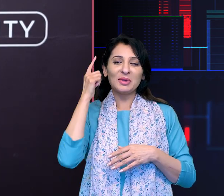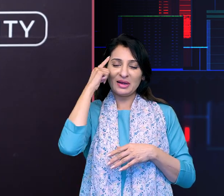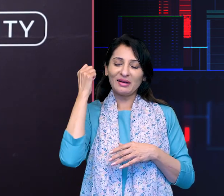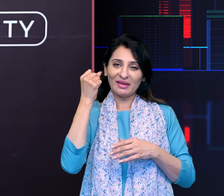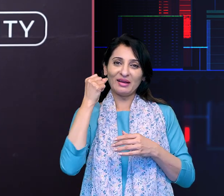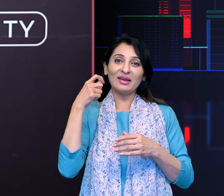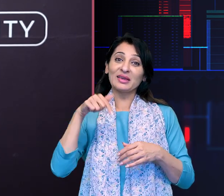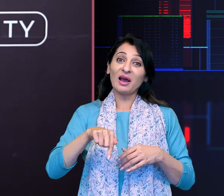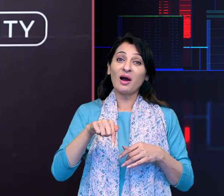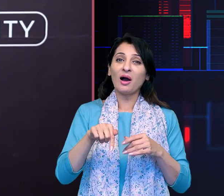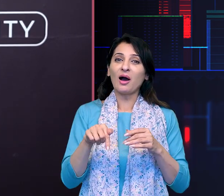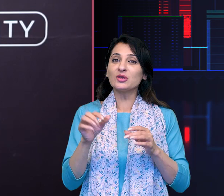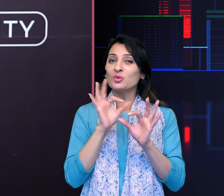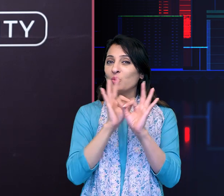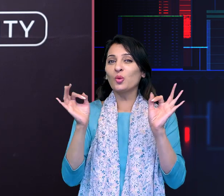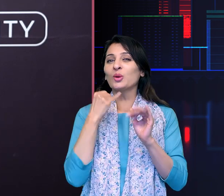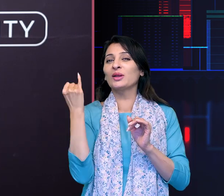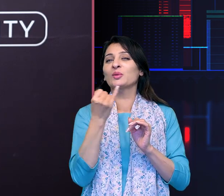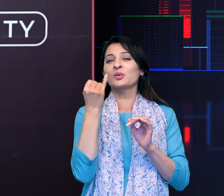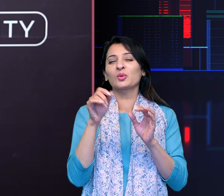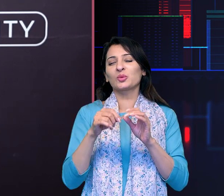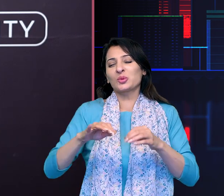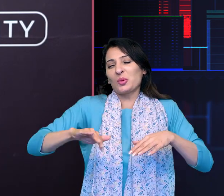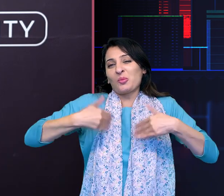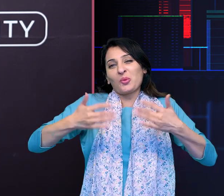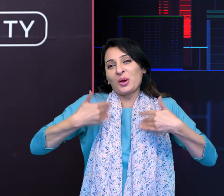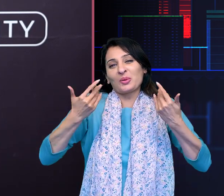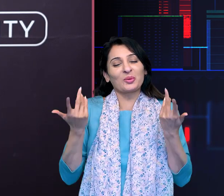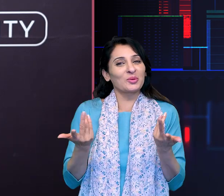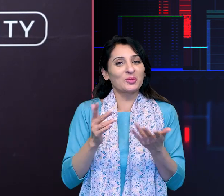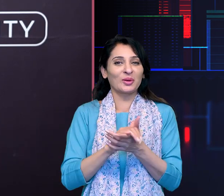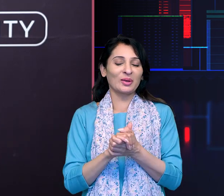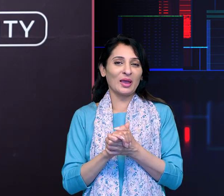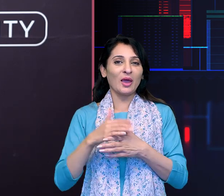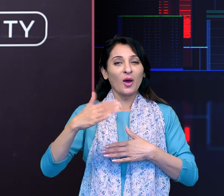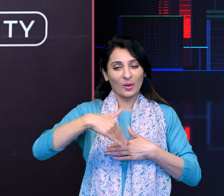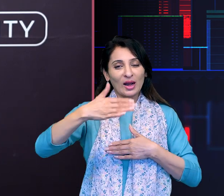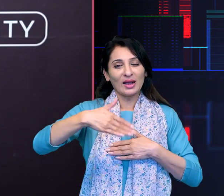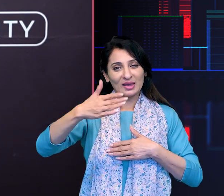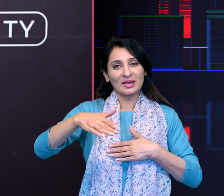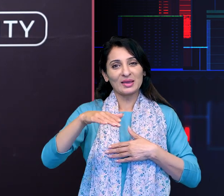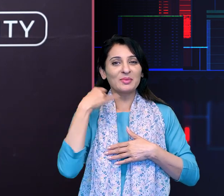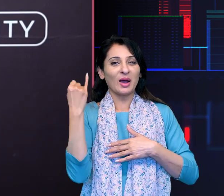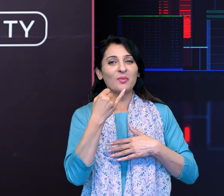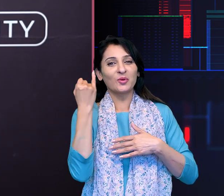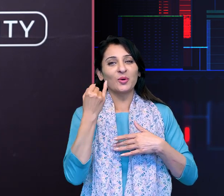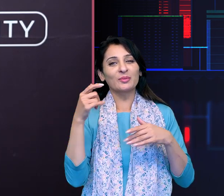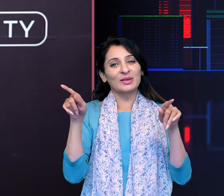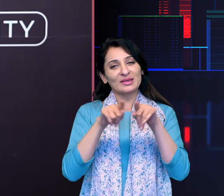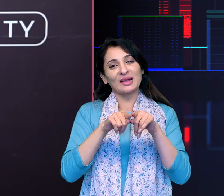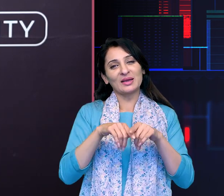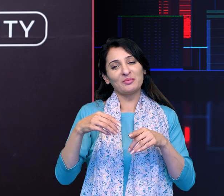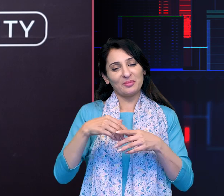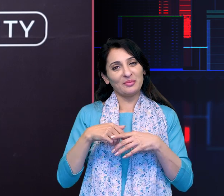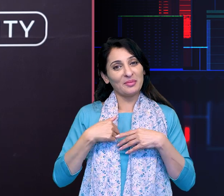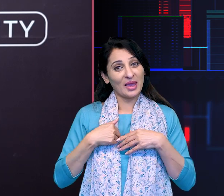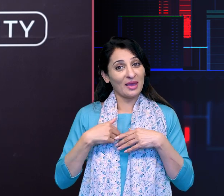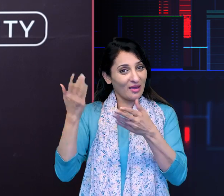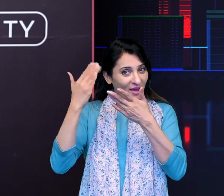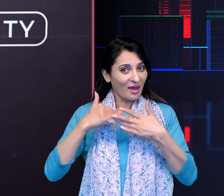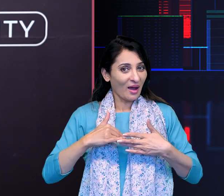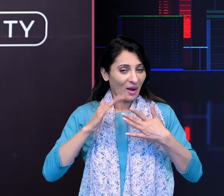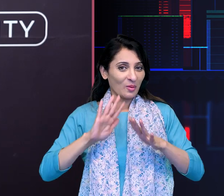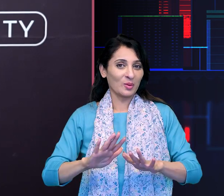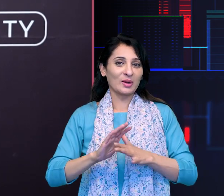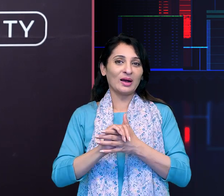मैं उम्मीद करता हूं की आपने आज का ये जो भी तेवर था इसको एंजॉय किया होगा और फरदार ऑन हम इस तरह के मजीद टुवर्ड्स लेकर